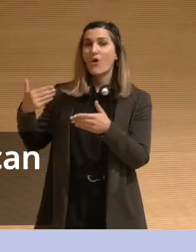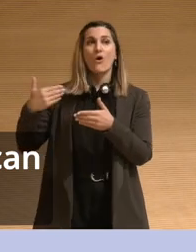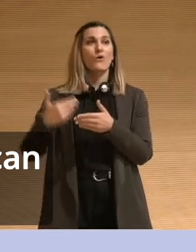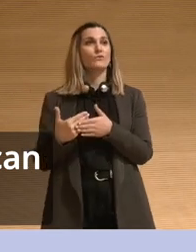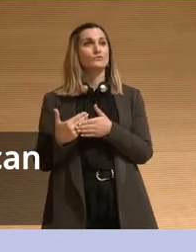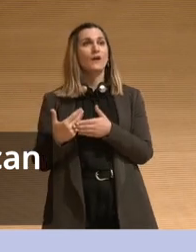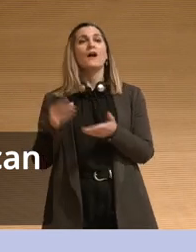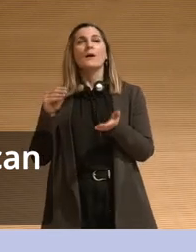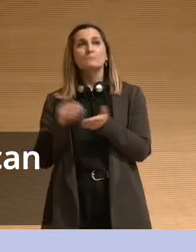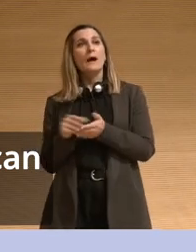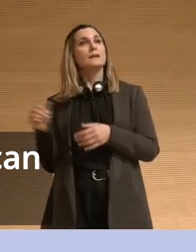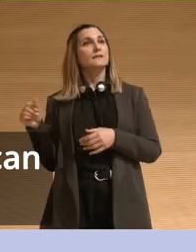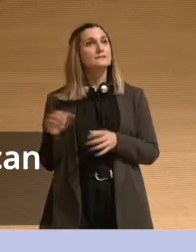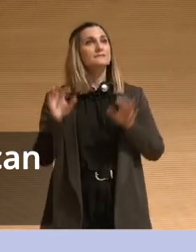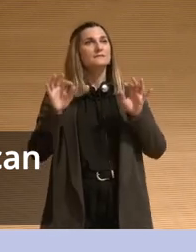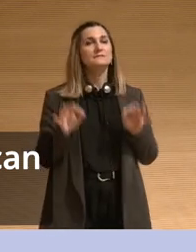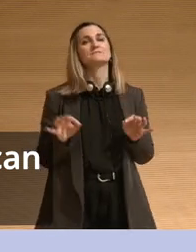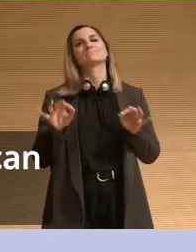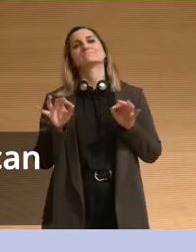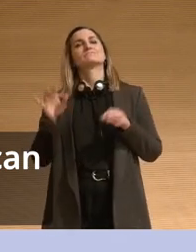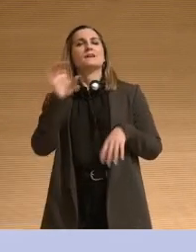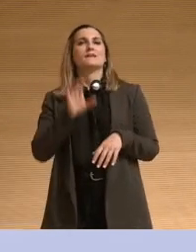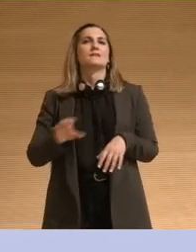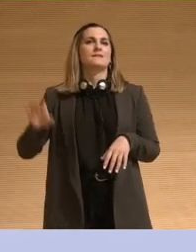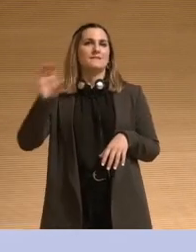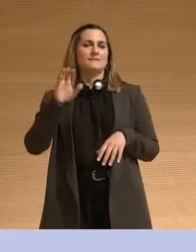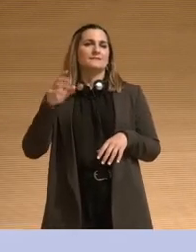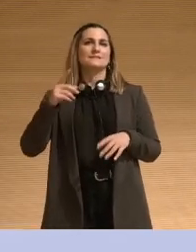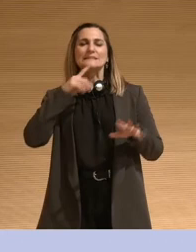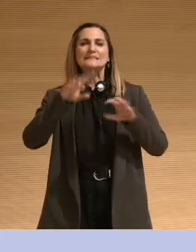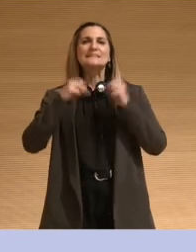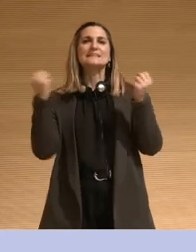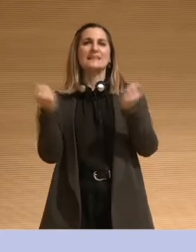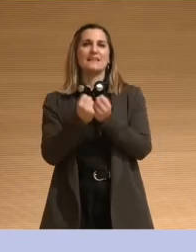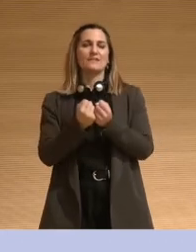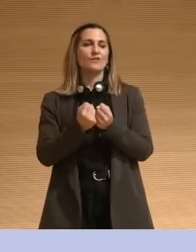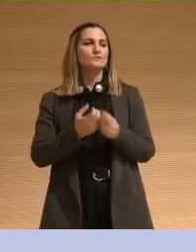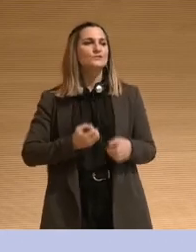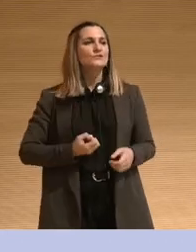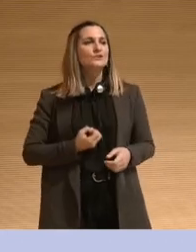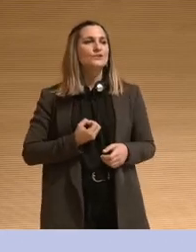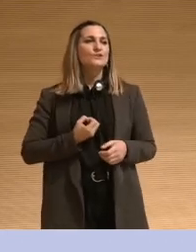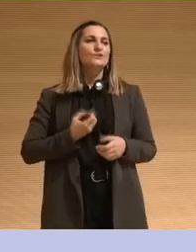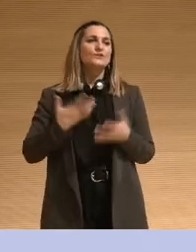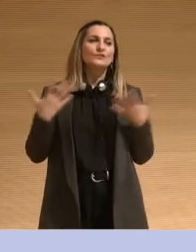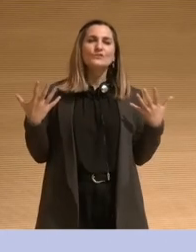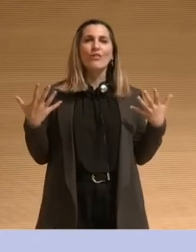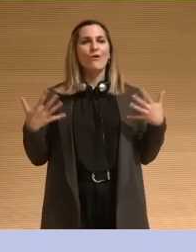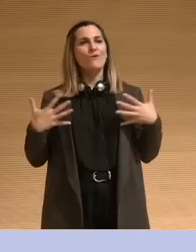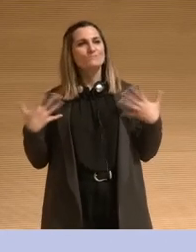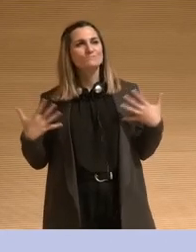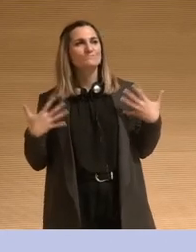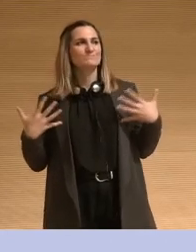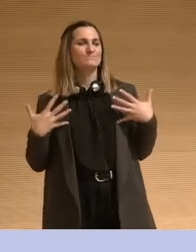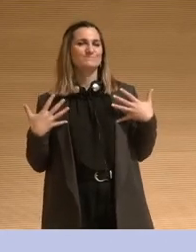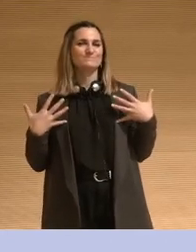γίνεται ξανά με αυτόν τον τρόπο και βρισκόμαστε όλοι μαζί. Νιώθω ήδη healed κατά ένα τρόπο. Και να πω